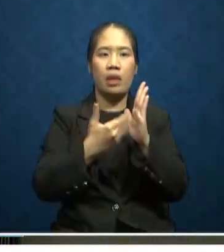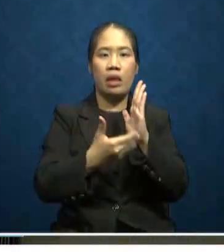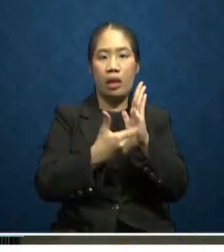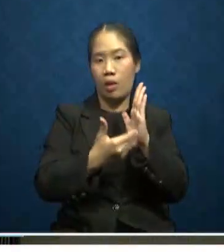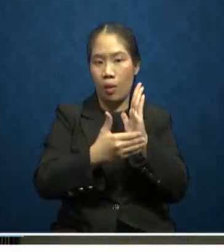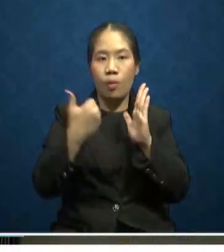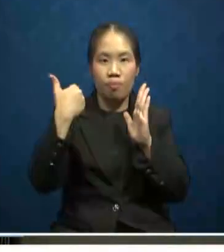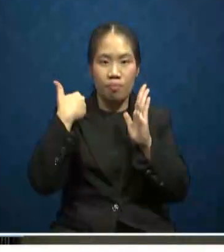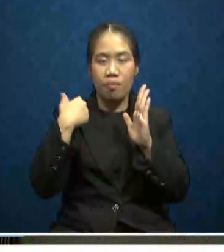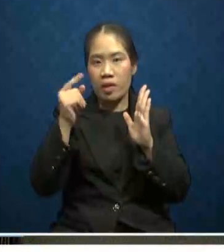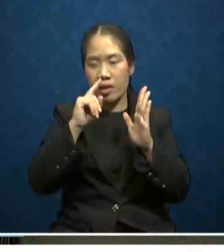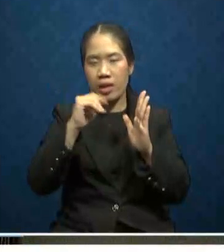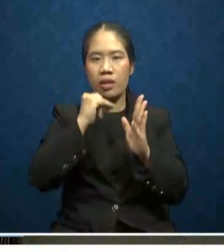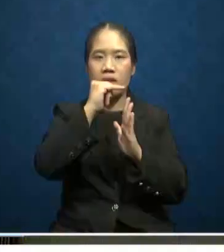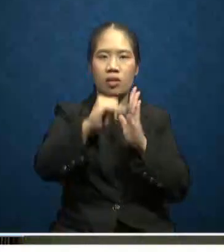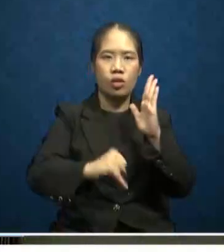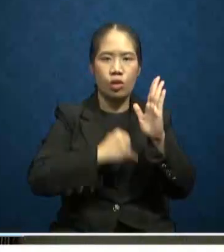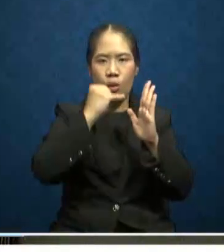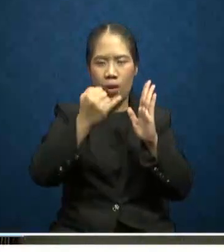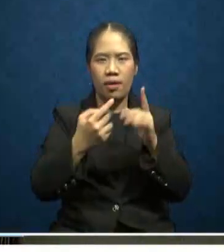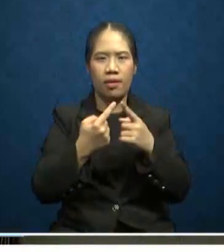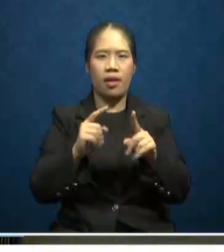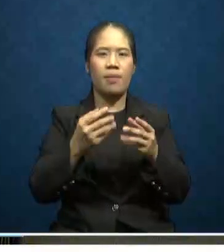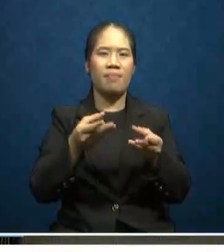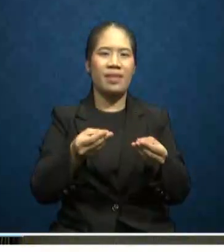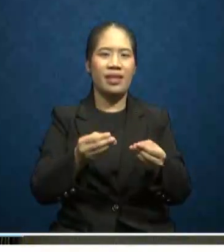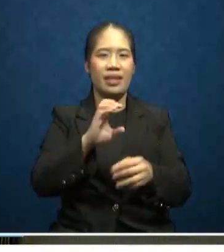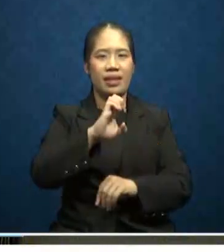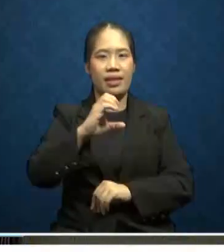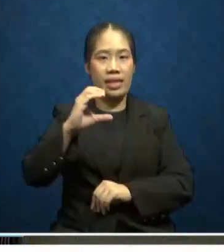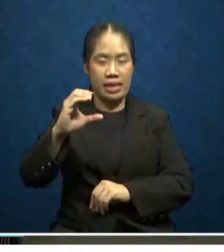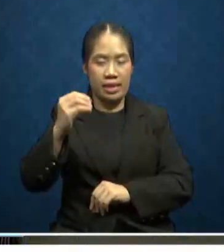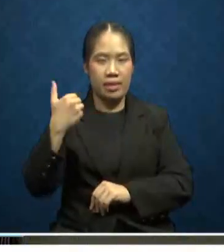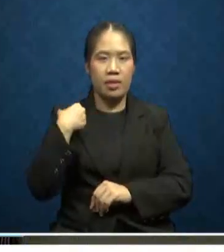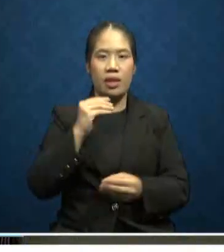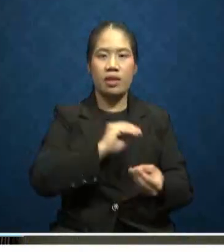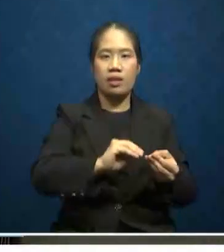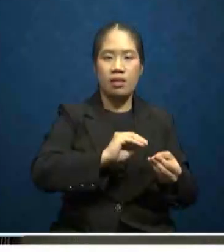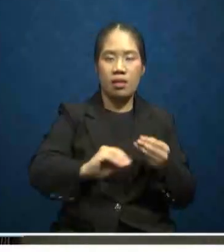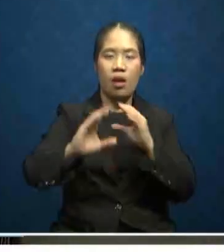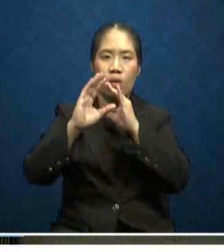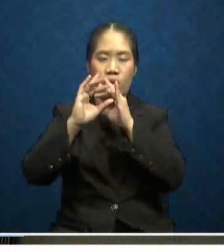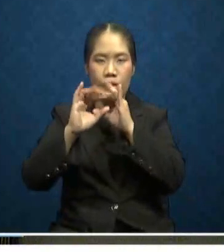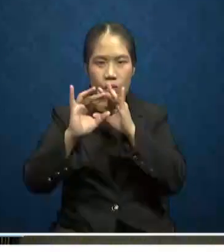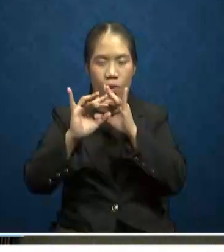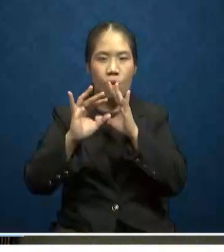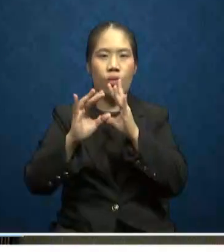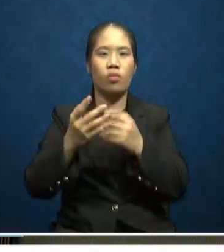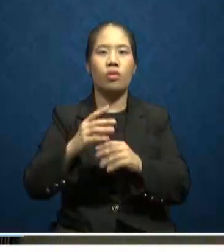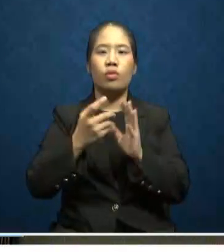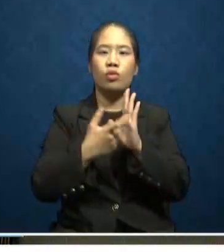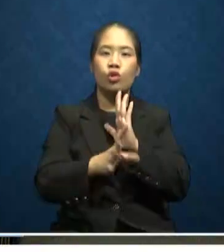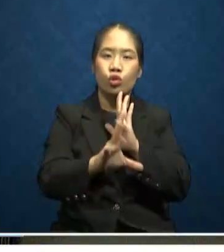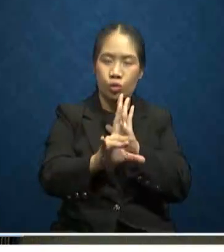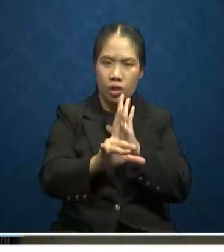ที่การคมนาคมเป็นมากนะครับแต่ว่าในพื้นที่ EC นั้นจะเป็นจากจังหวัดระยองนะครับแล้วก็ชลบุรีการคมน